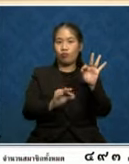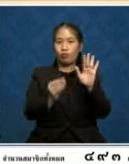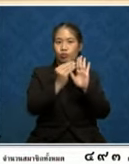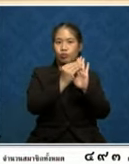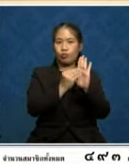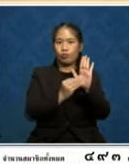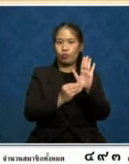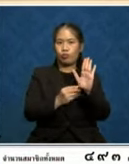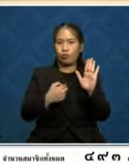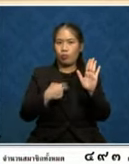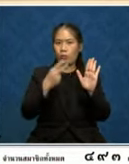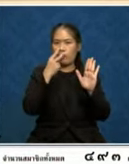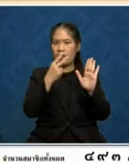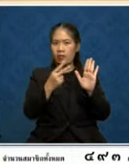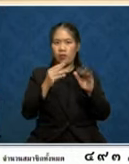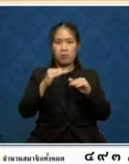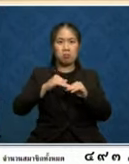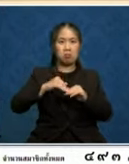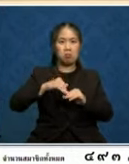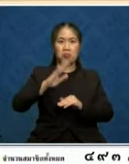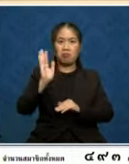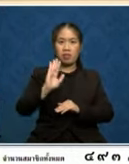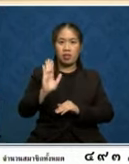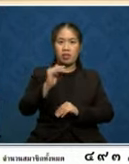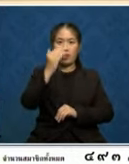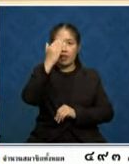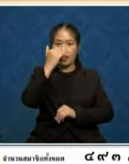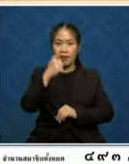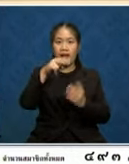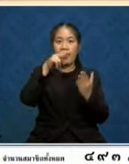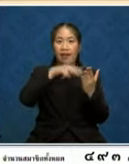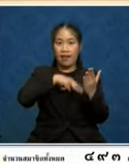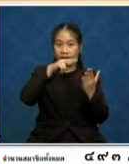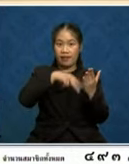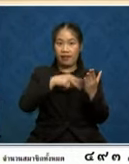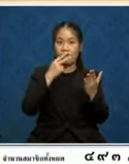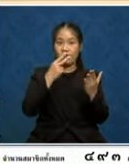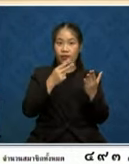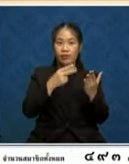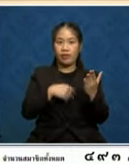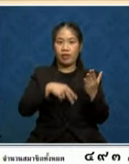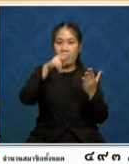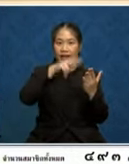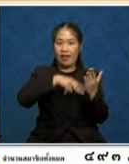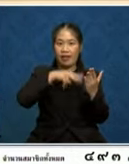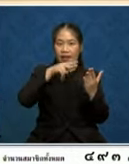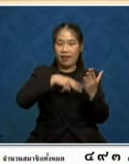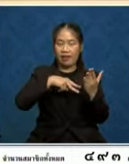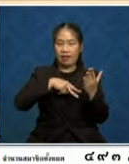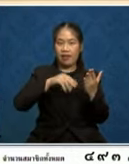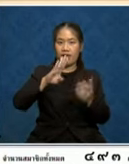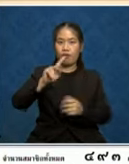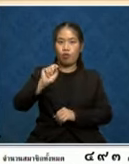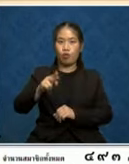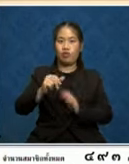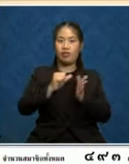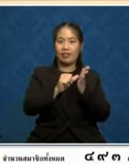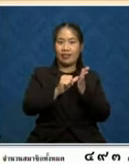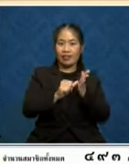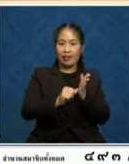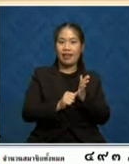ไม่เกิน เพื่อะไรครัท่านอ่านลลเอีด atวบททท่านแ้ รป